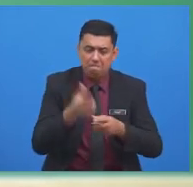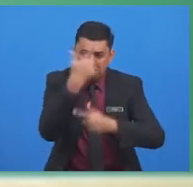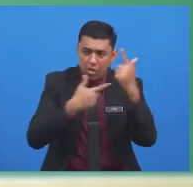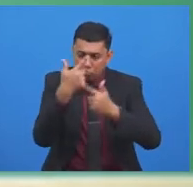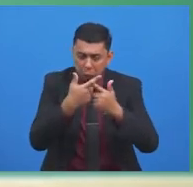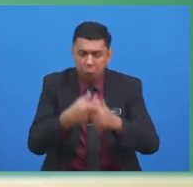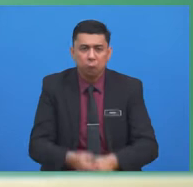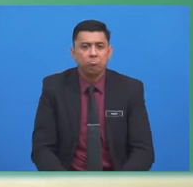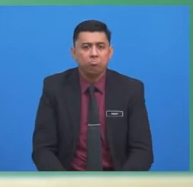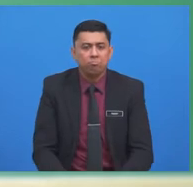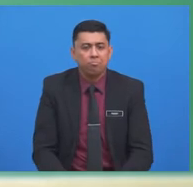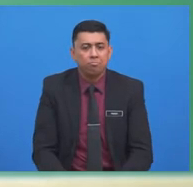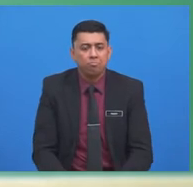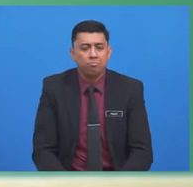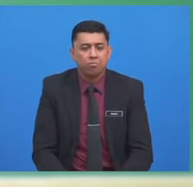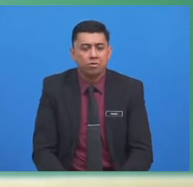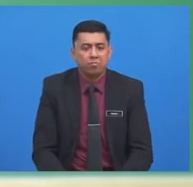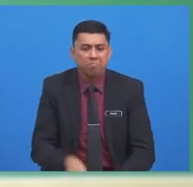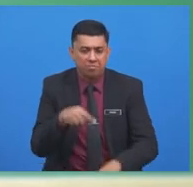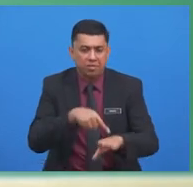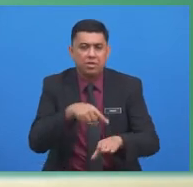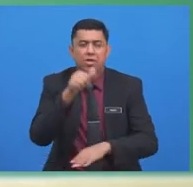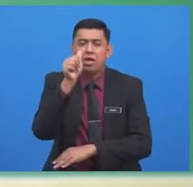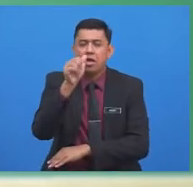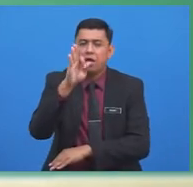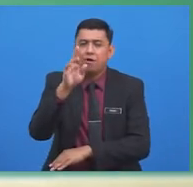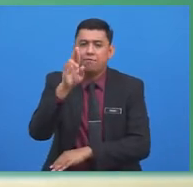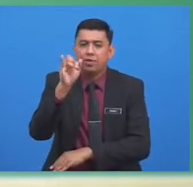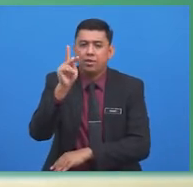Contohnya seperti di gurun Sahara, Afrika Utara.